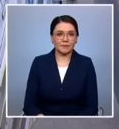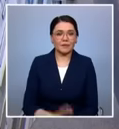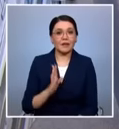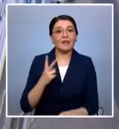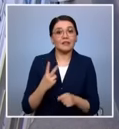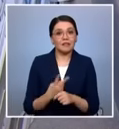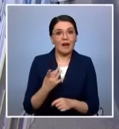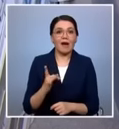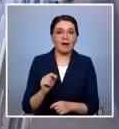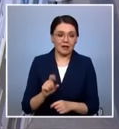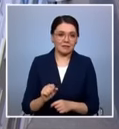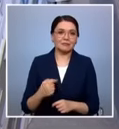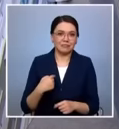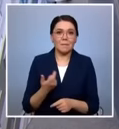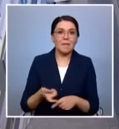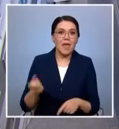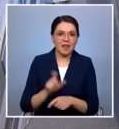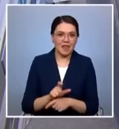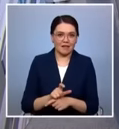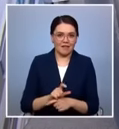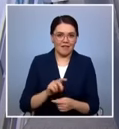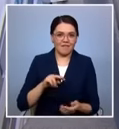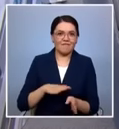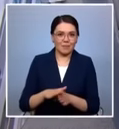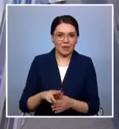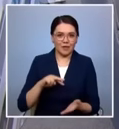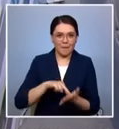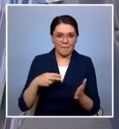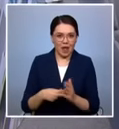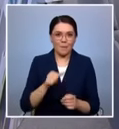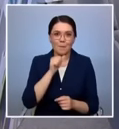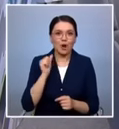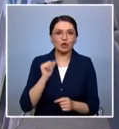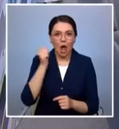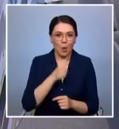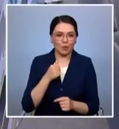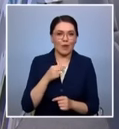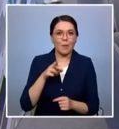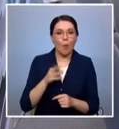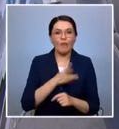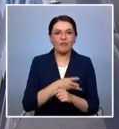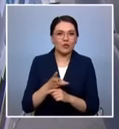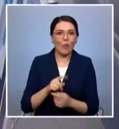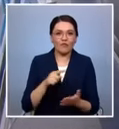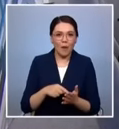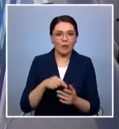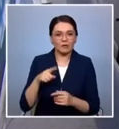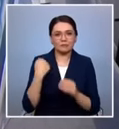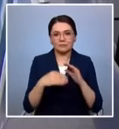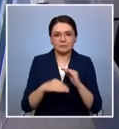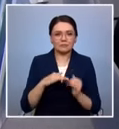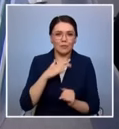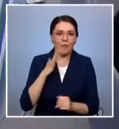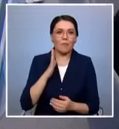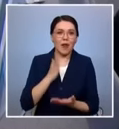что же им за это зарплату платить? Согласитесь, очень удобно иметь какие-то железные принципы за бюджетный счет. Вот